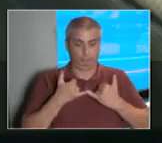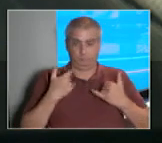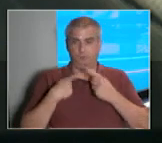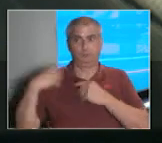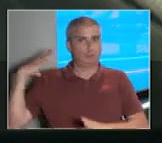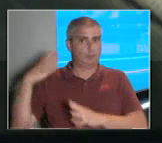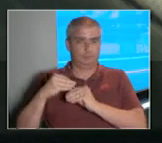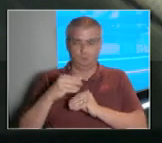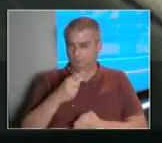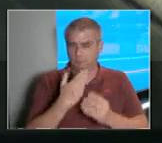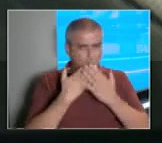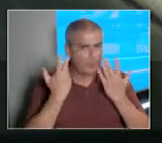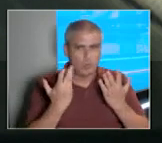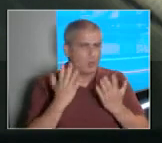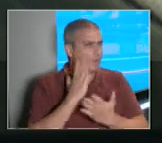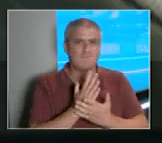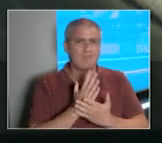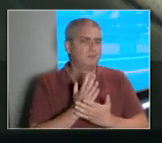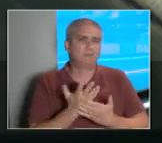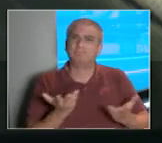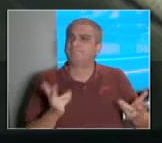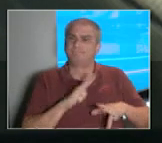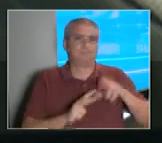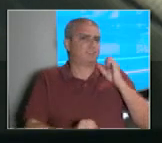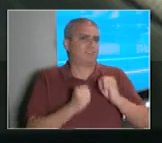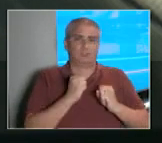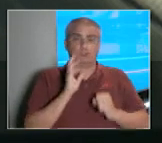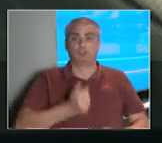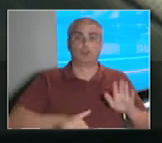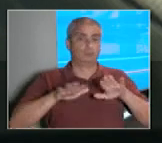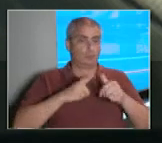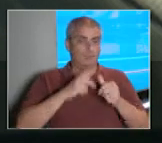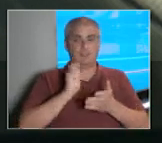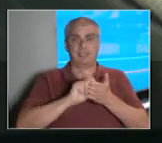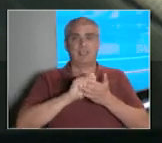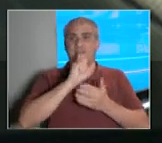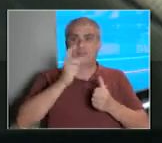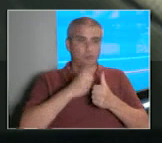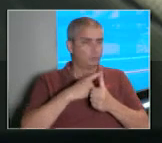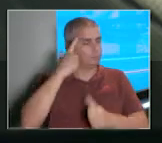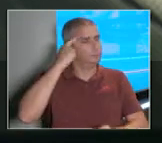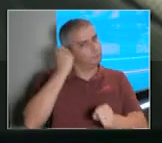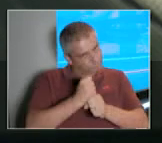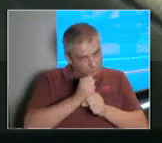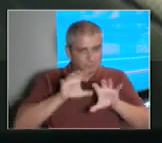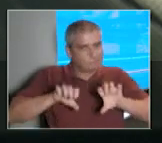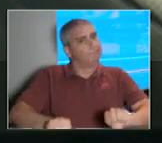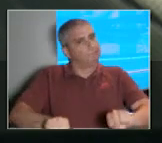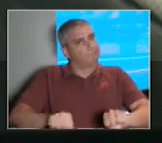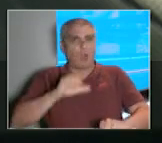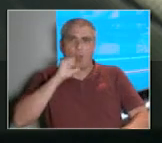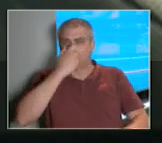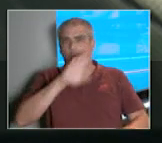בשנים האחרונות. ברור לחלוטין שזה כבר מציאות קשה, שבה יש לנו ראש ממשלה עם כתבי אישום, שמתעקש לאחז בקרנות